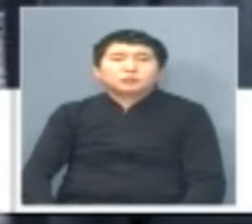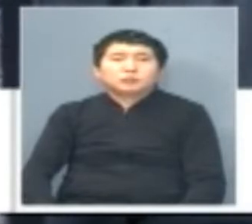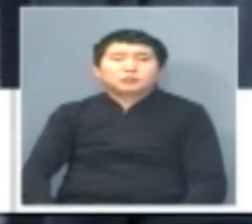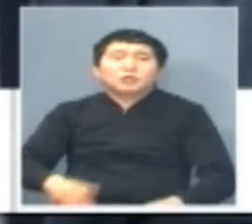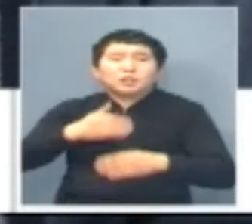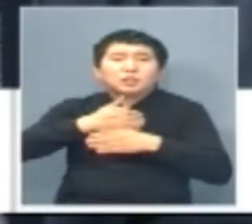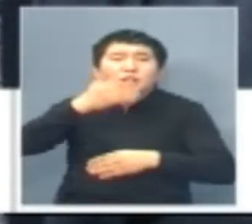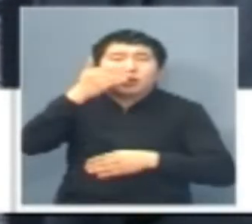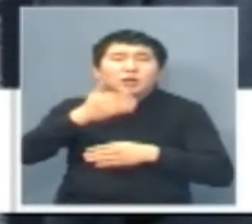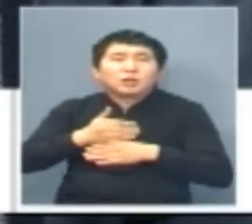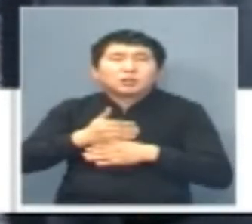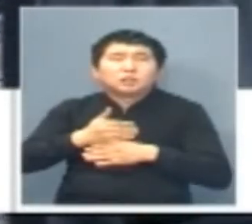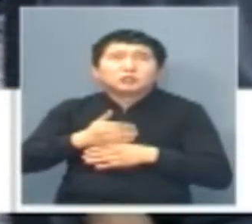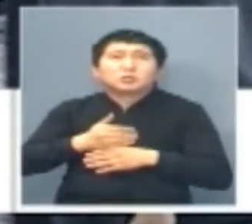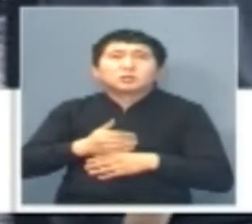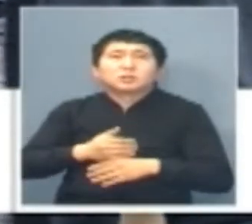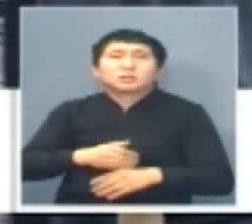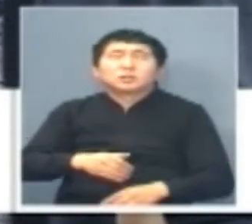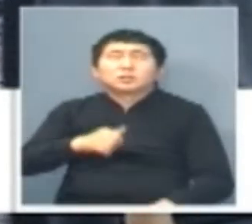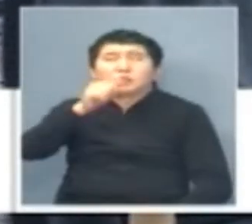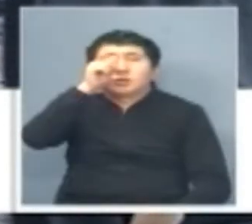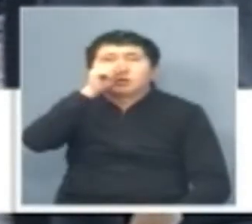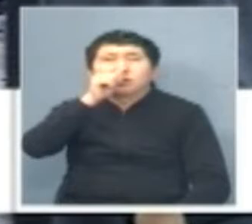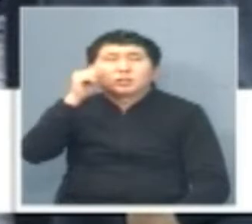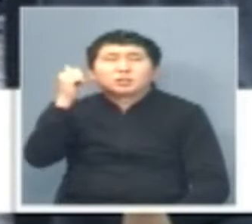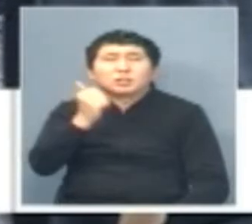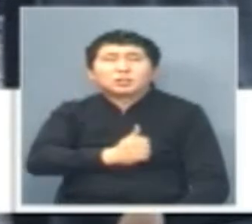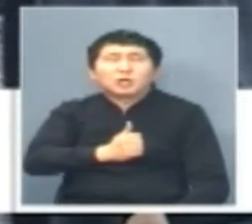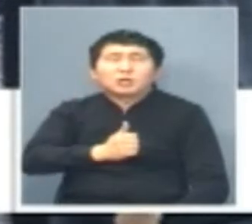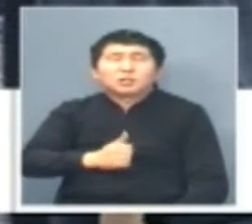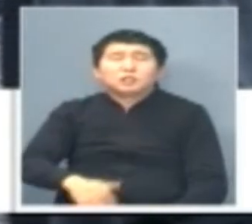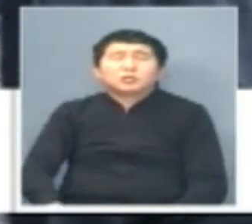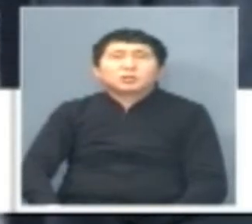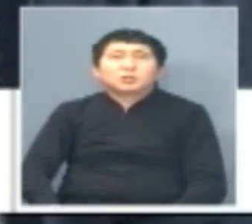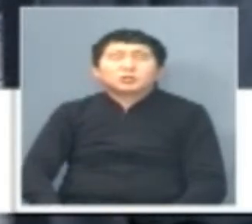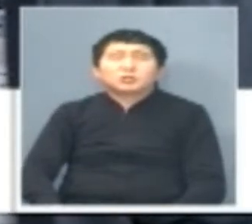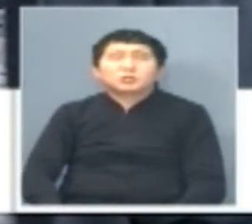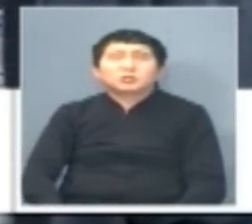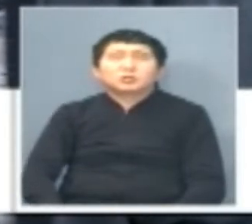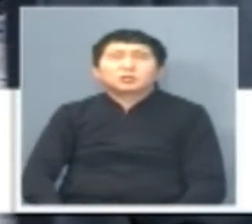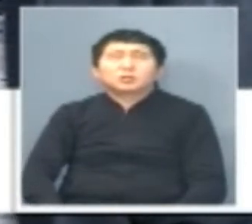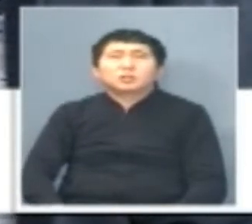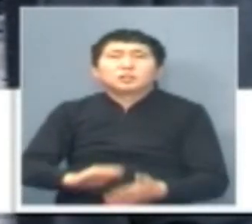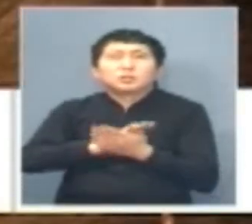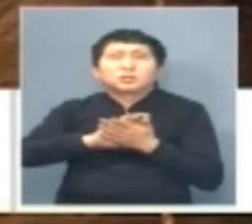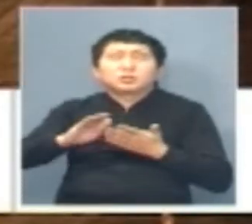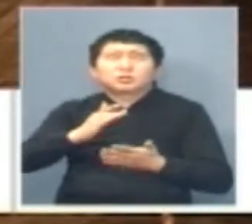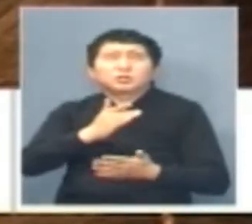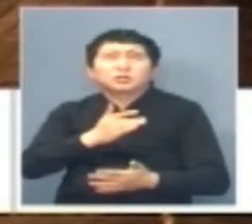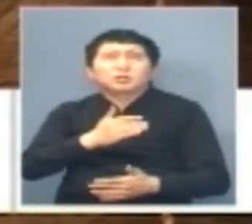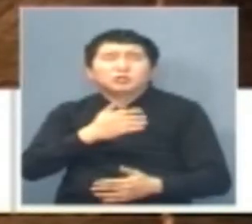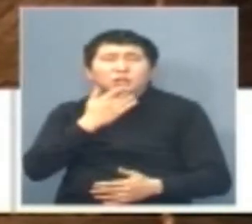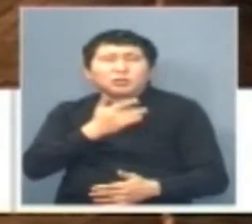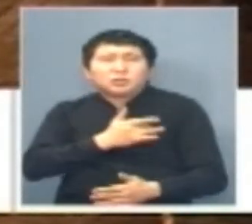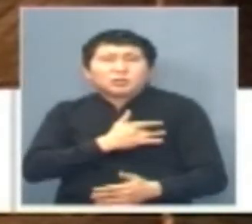театр маусымын ашумен қалың шығыс қазақстандық көрермендерімізді шын жүректен құттықтаймын. Театр